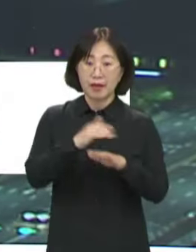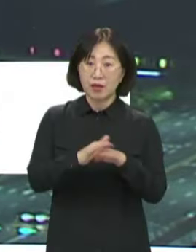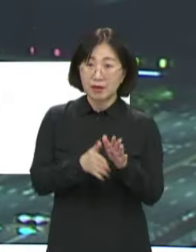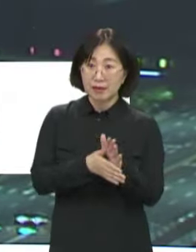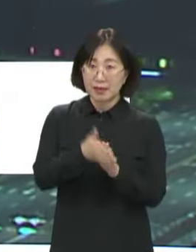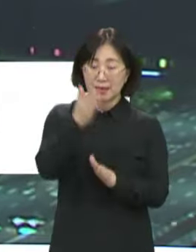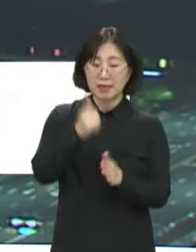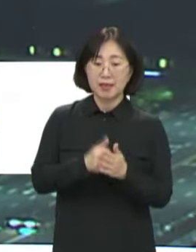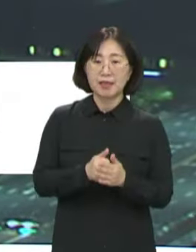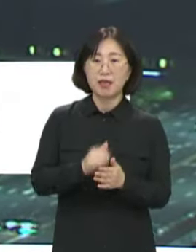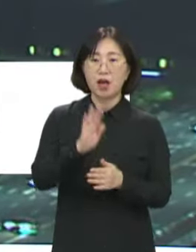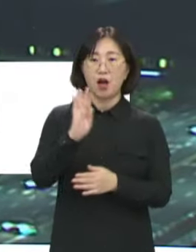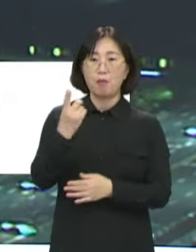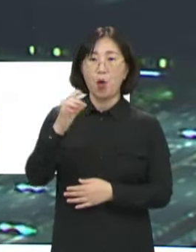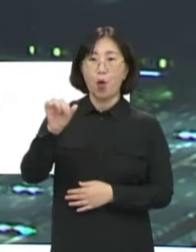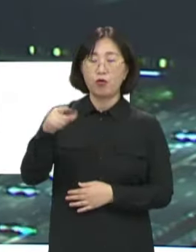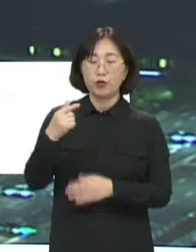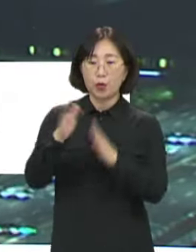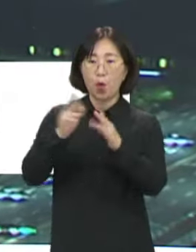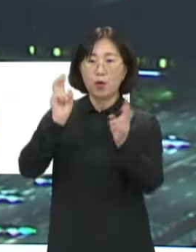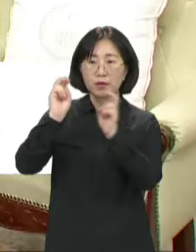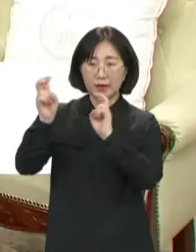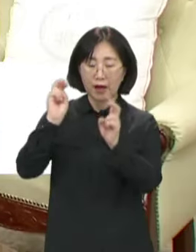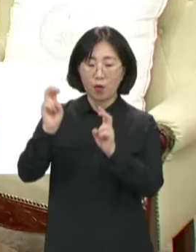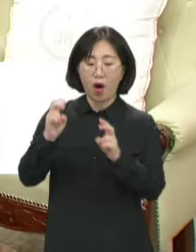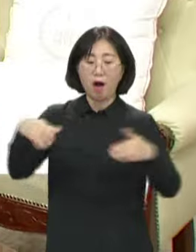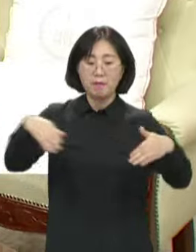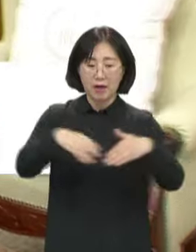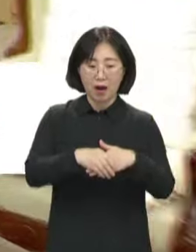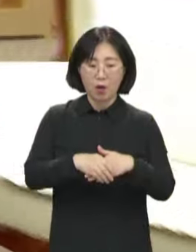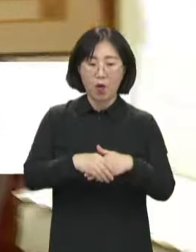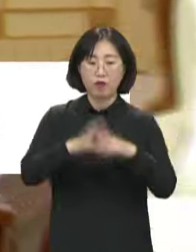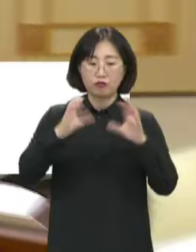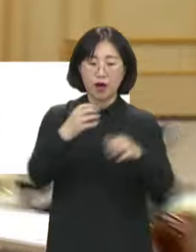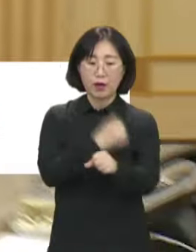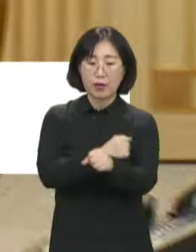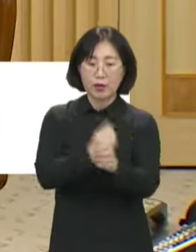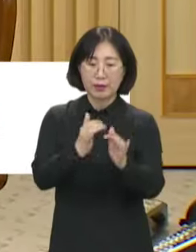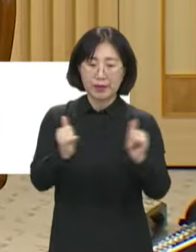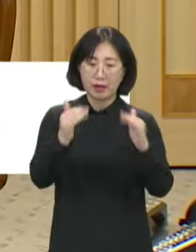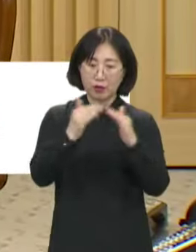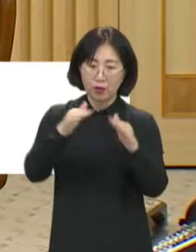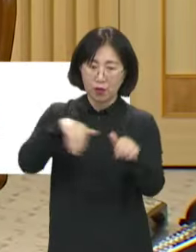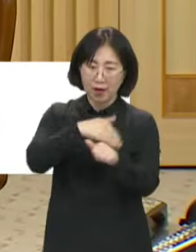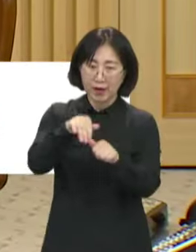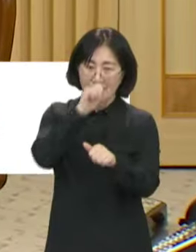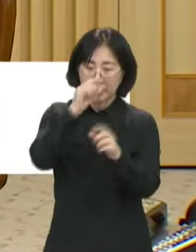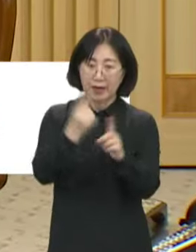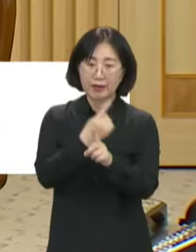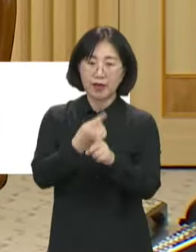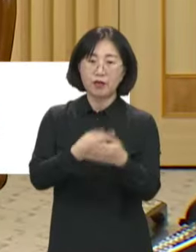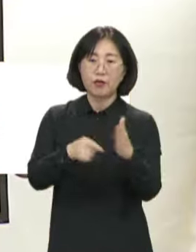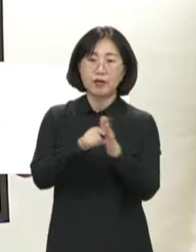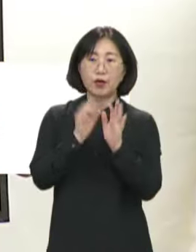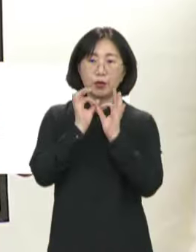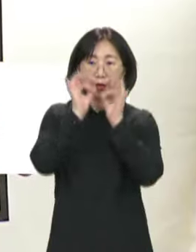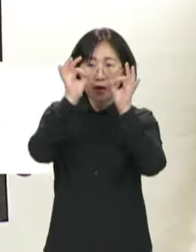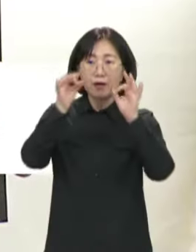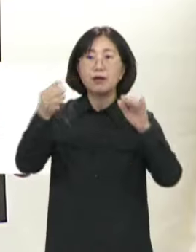대전시는 한국보훈복지의료공단과 업무 협약을 맺고 대전 지역 국가유공자의 주거 환경을 개선하기 위해 힘쓰기로